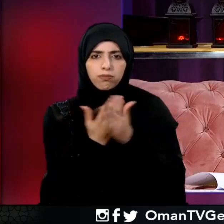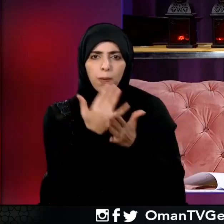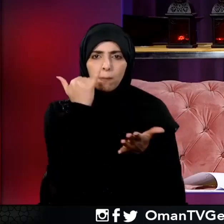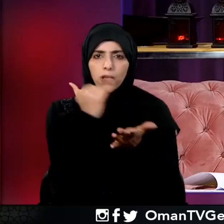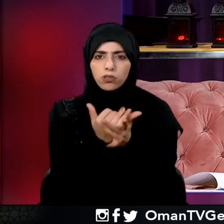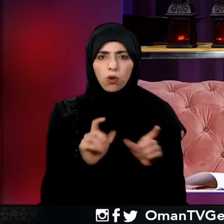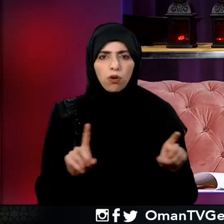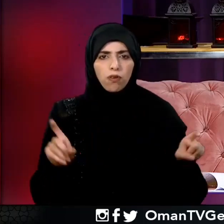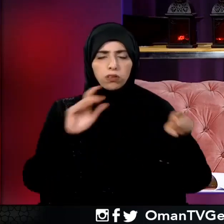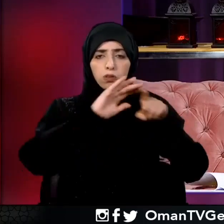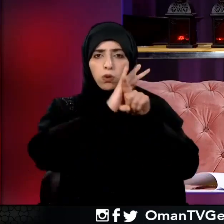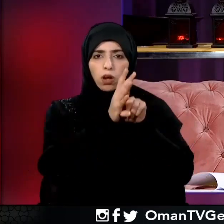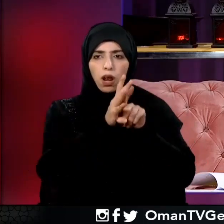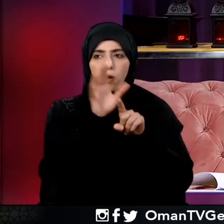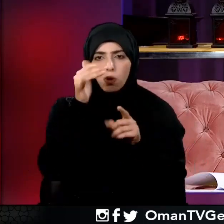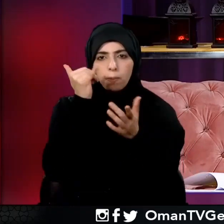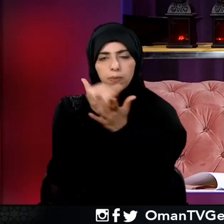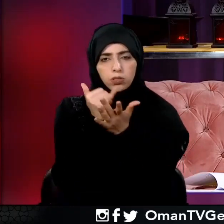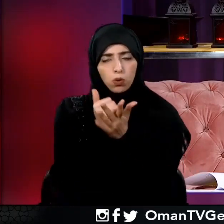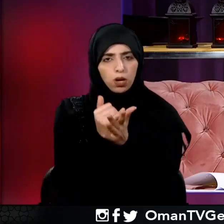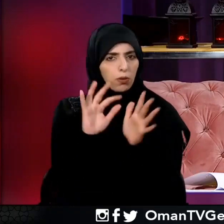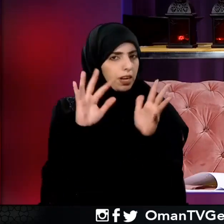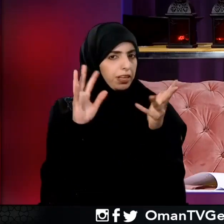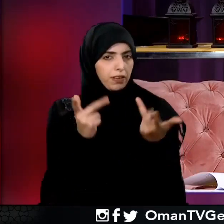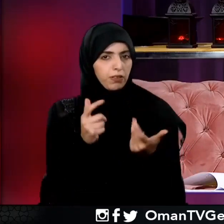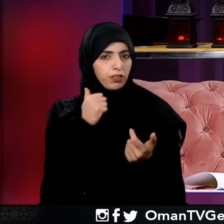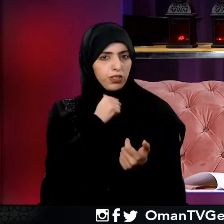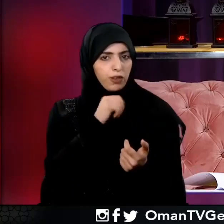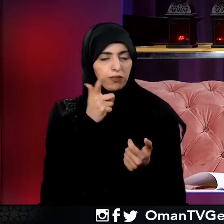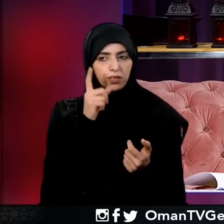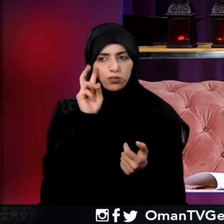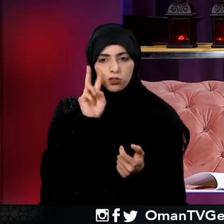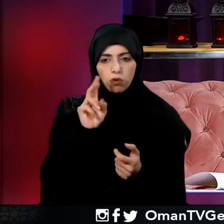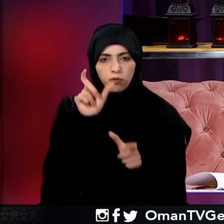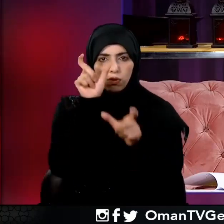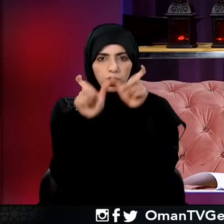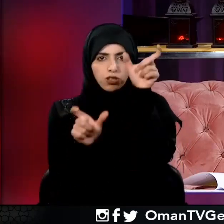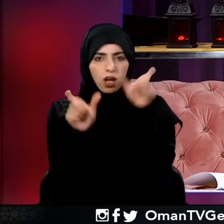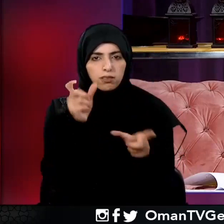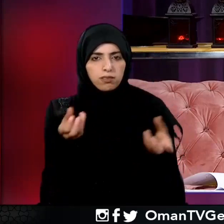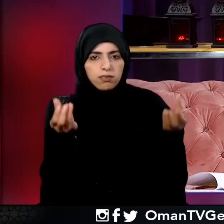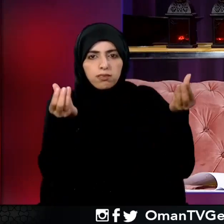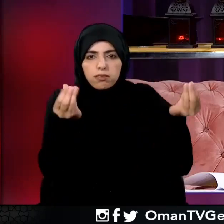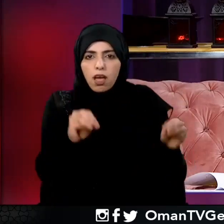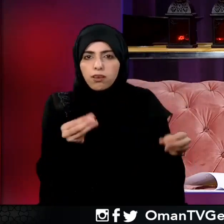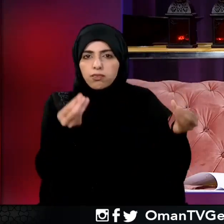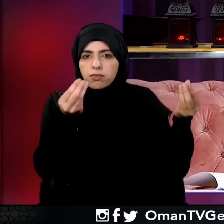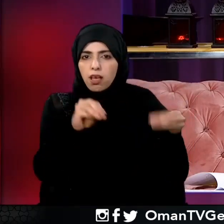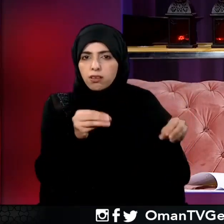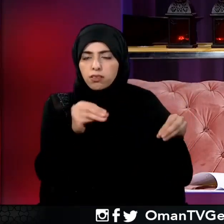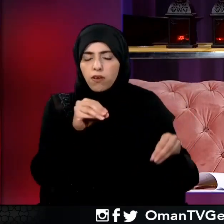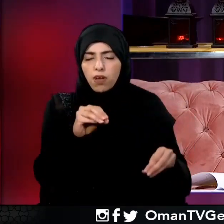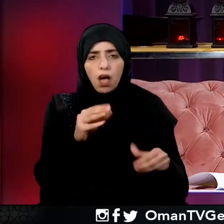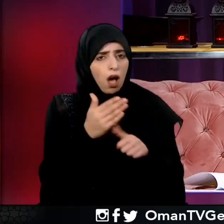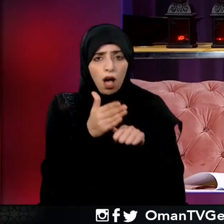مثلا مرتبطة بكوفيد 19 من خلال تعاملكم مع المرضى؟ قبل قليل كنت تتكلم عن